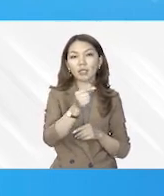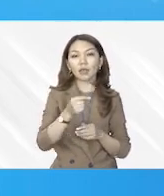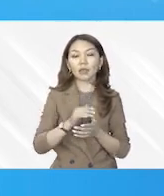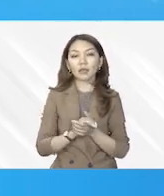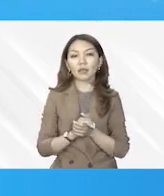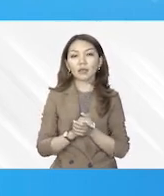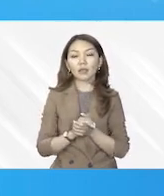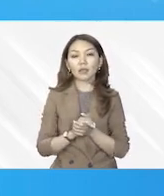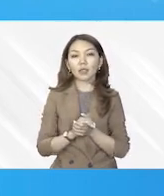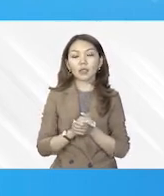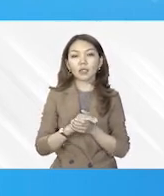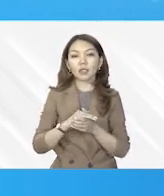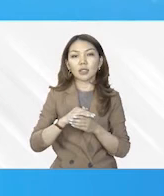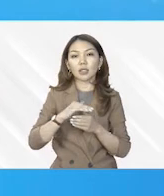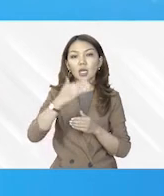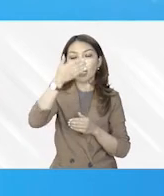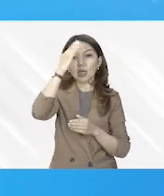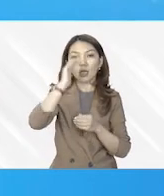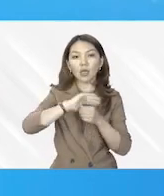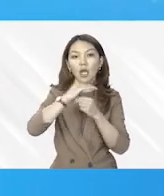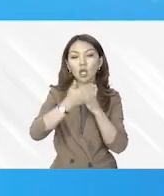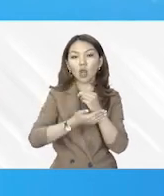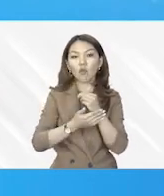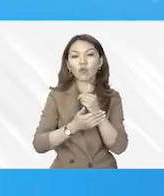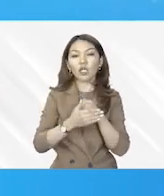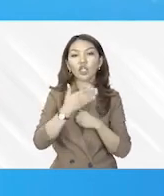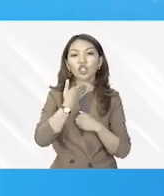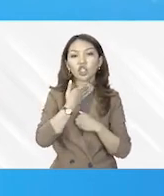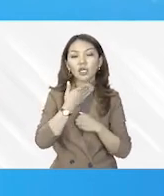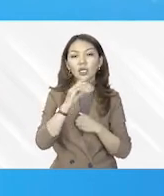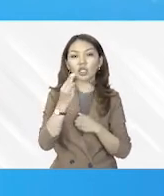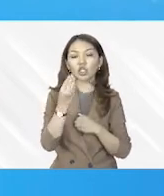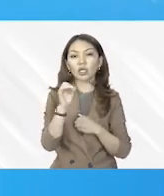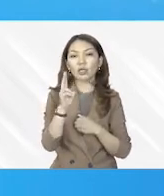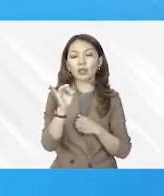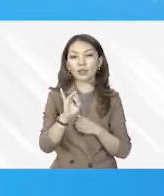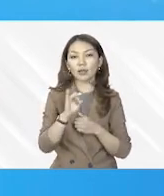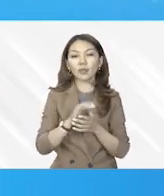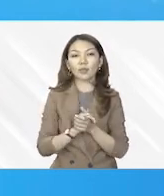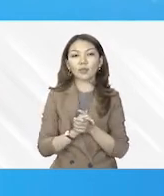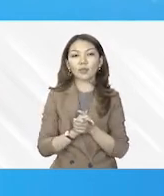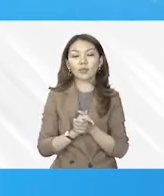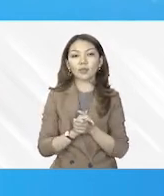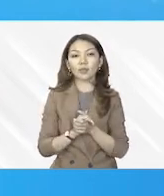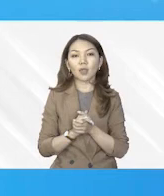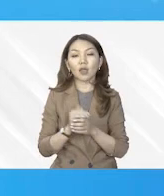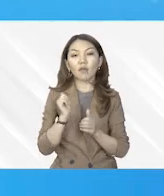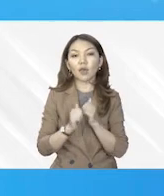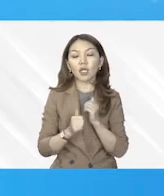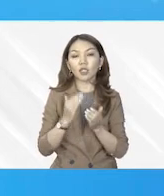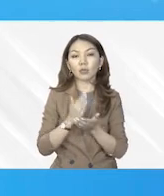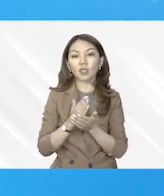из головки, шейки и хвостика. В каждом сперматозоиде находится минимальное